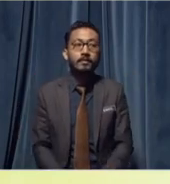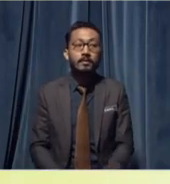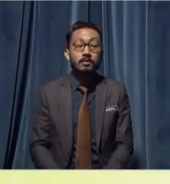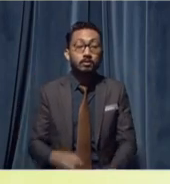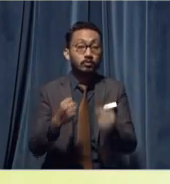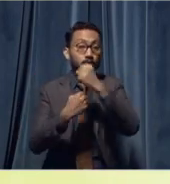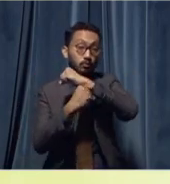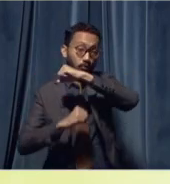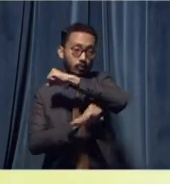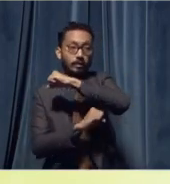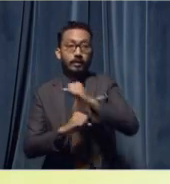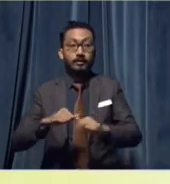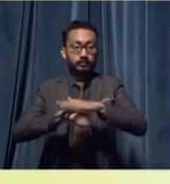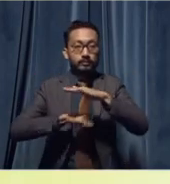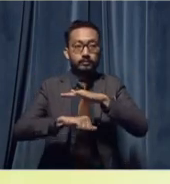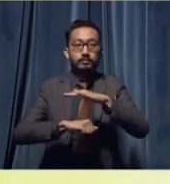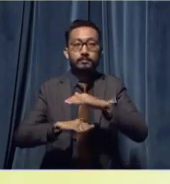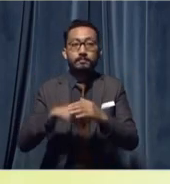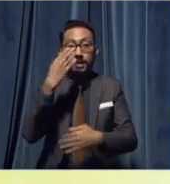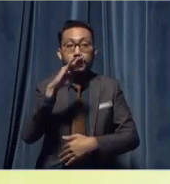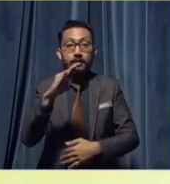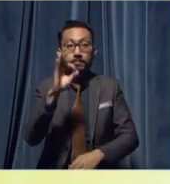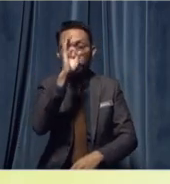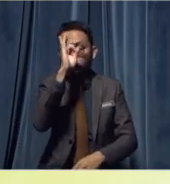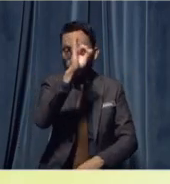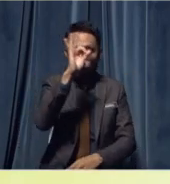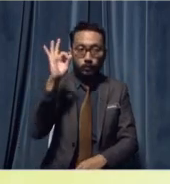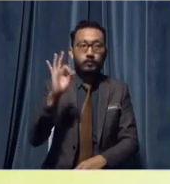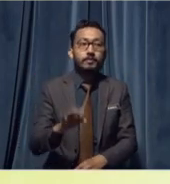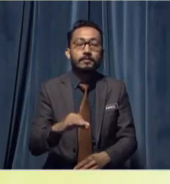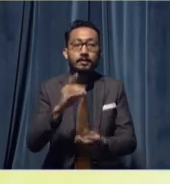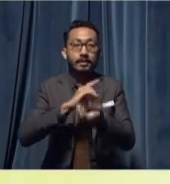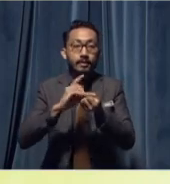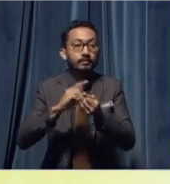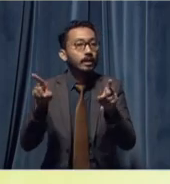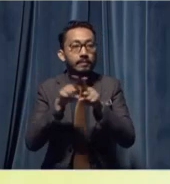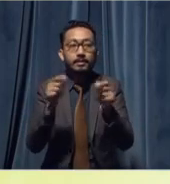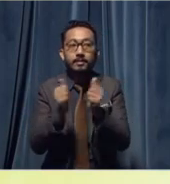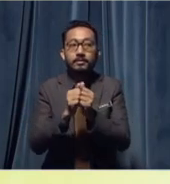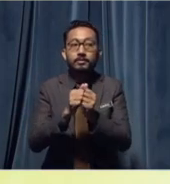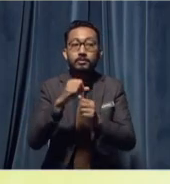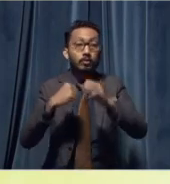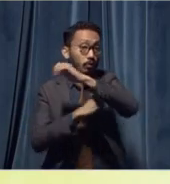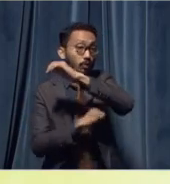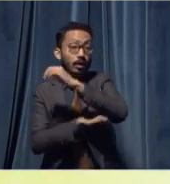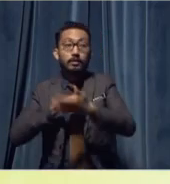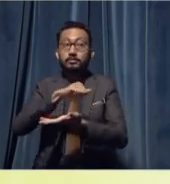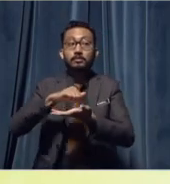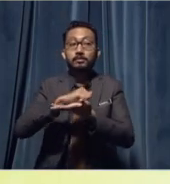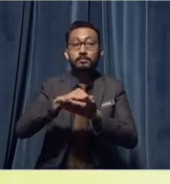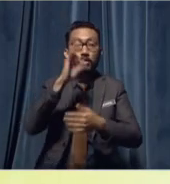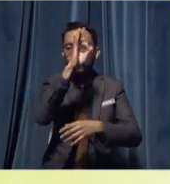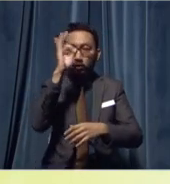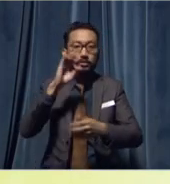Struktur asas bagi molekul deterjen sama dengan struktur asas